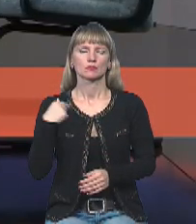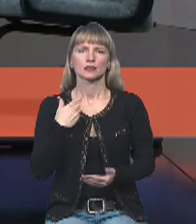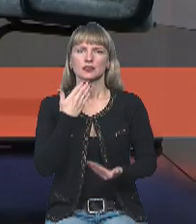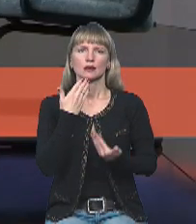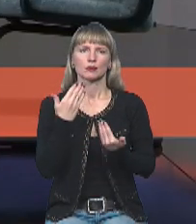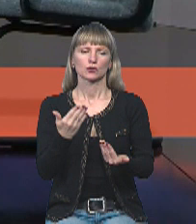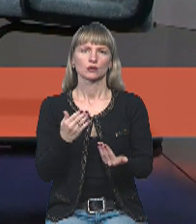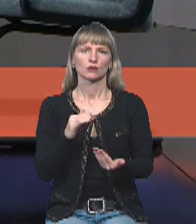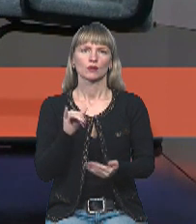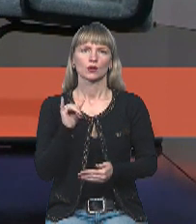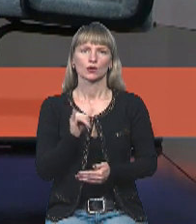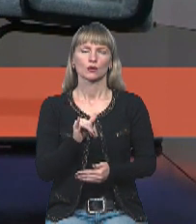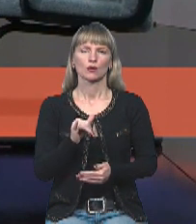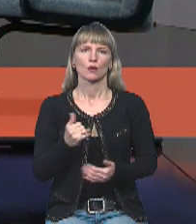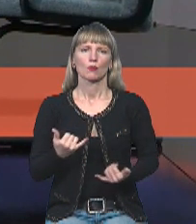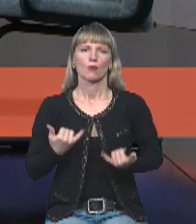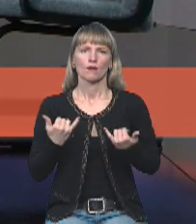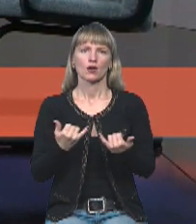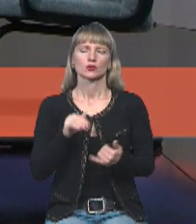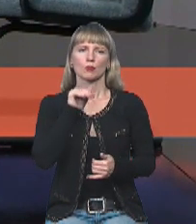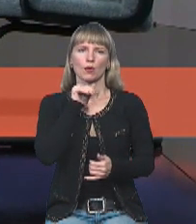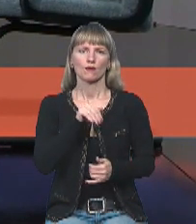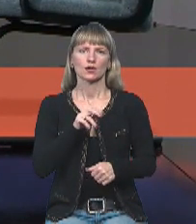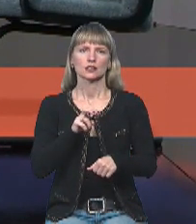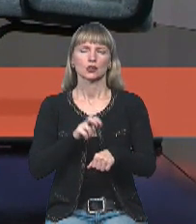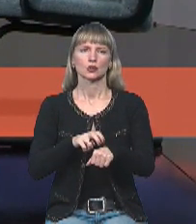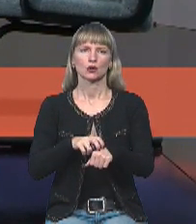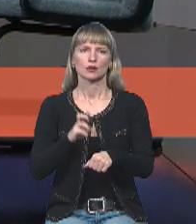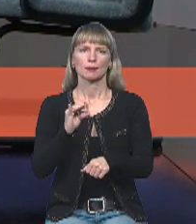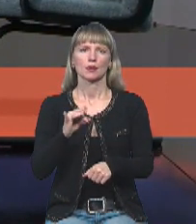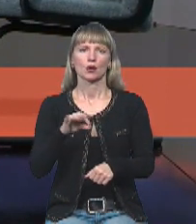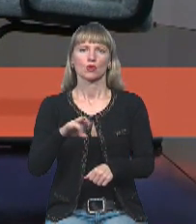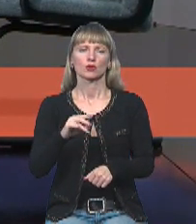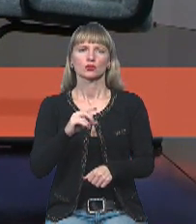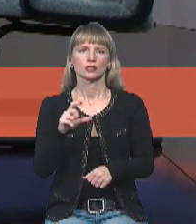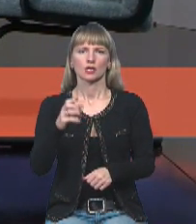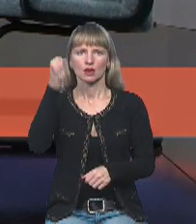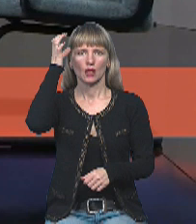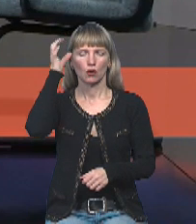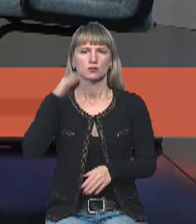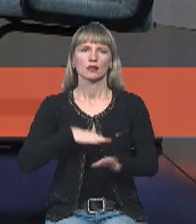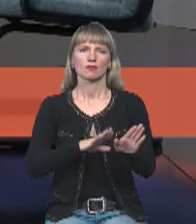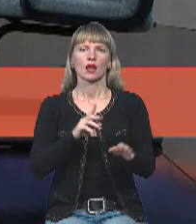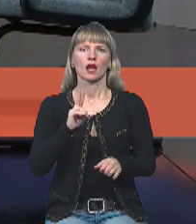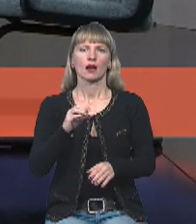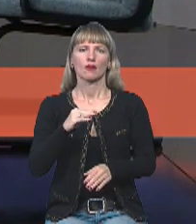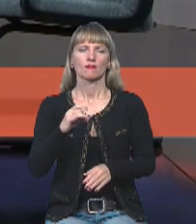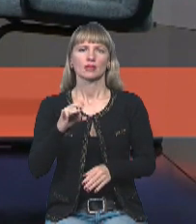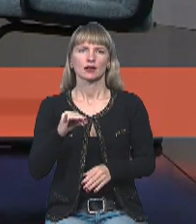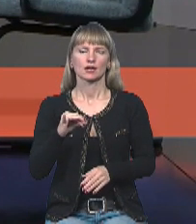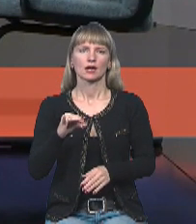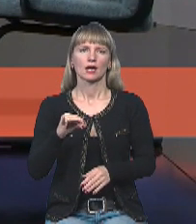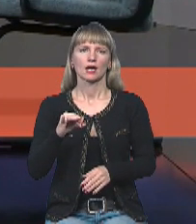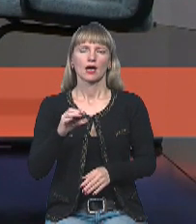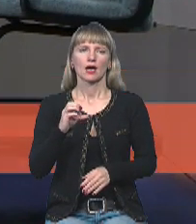у дуже поважного професора, доктора біологічних наук і завідувача кафедри загальної прикладної